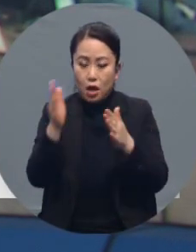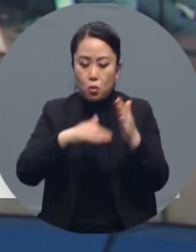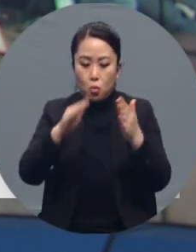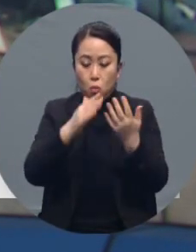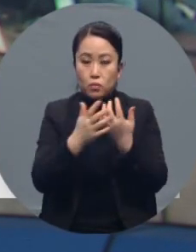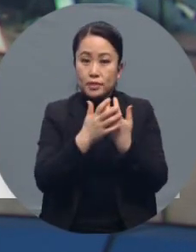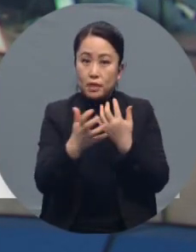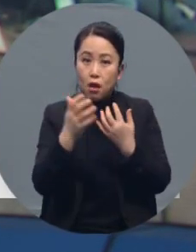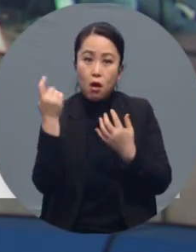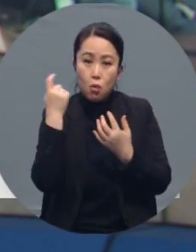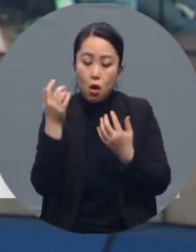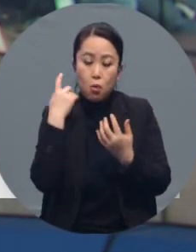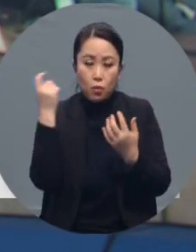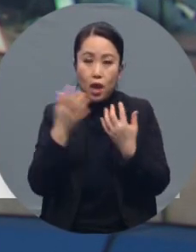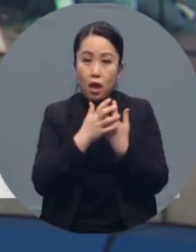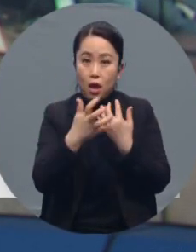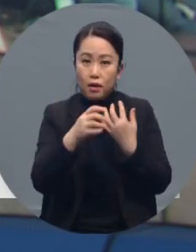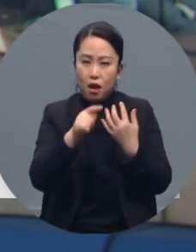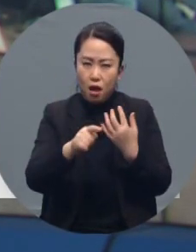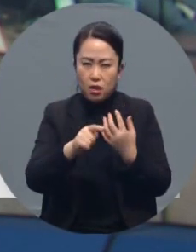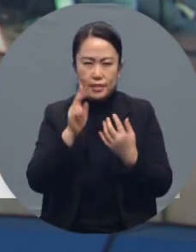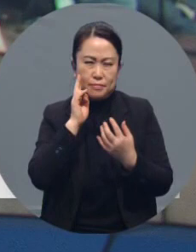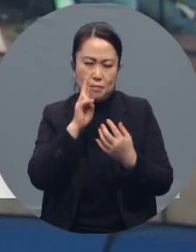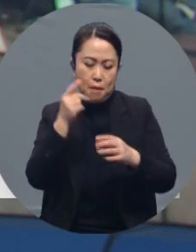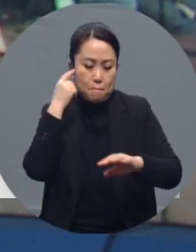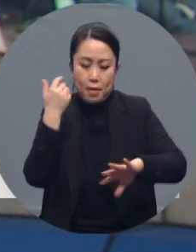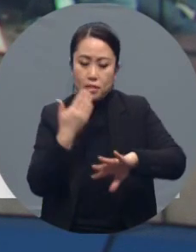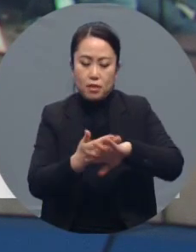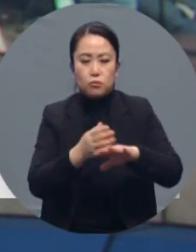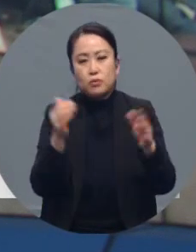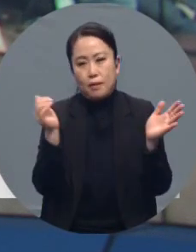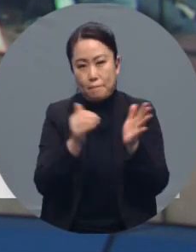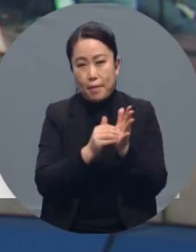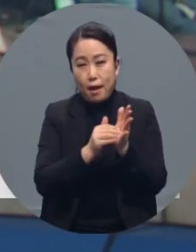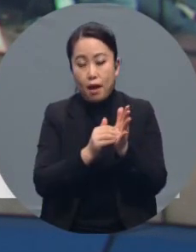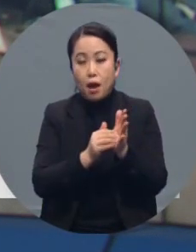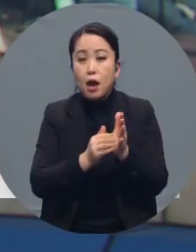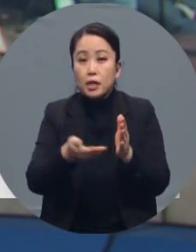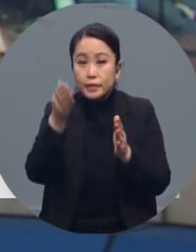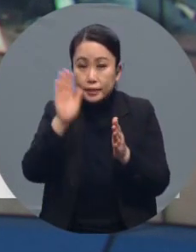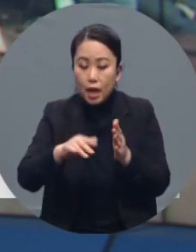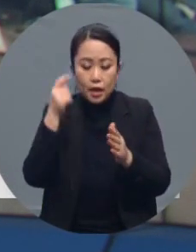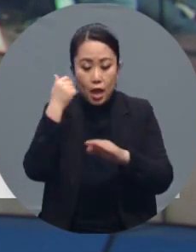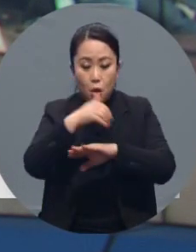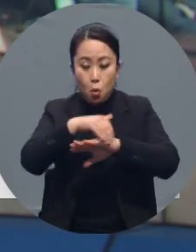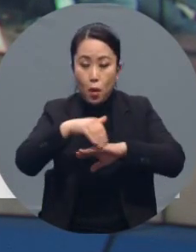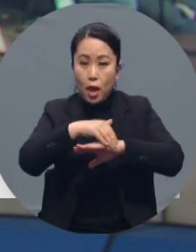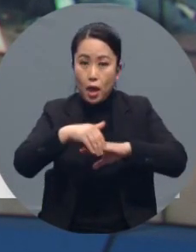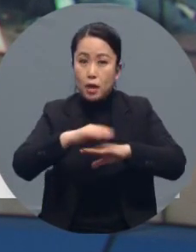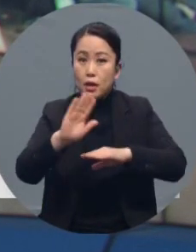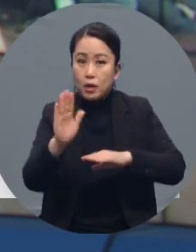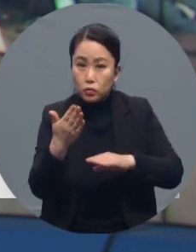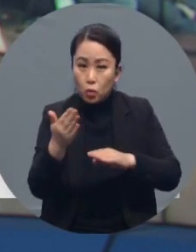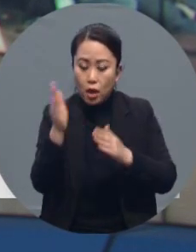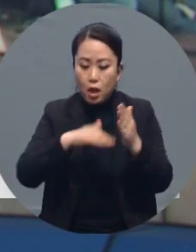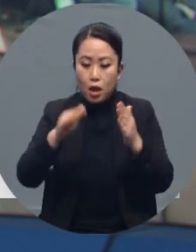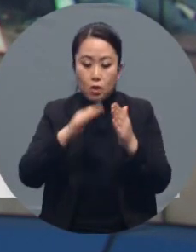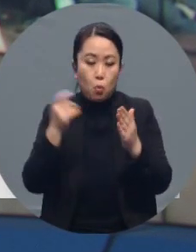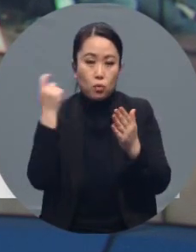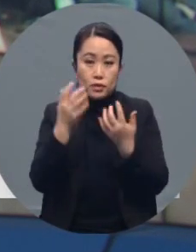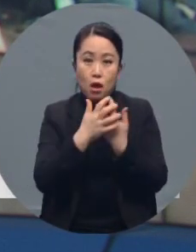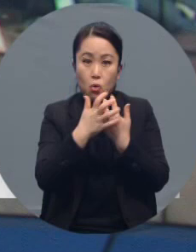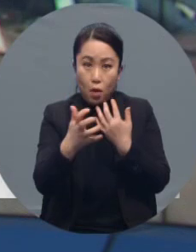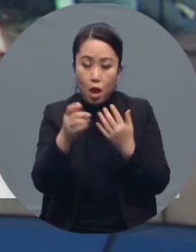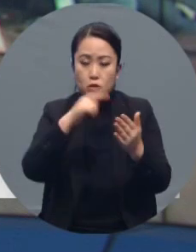마무리됐습니다. 예정된 공청회 가운데 그나마 정상적으로 열린 행사는 단 두 차례에 불과했는데 한수원이